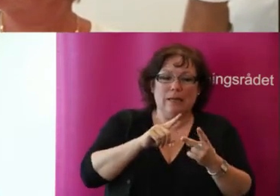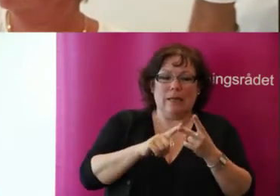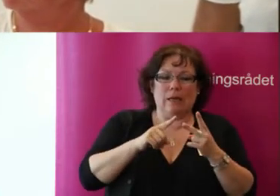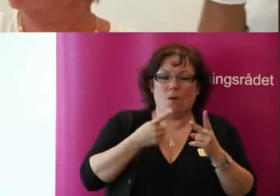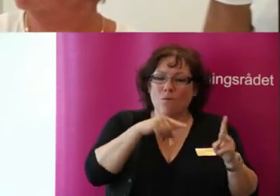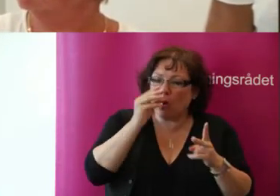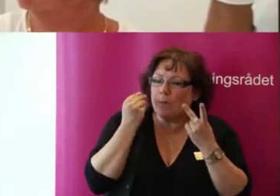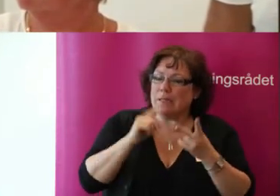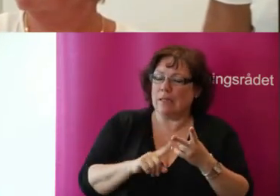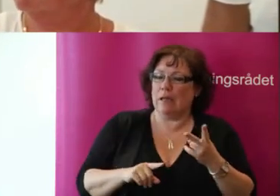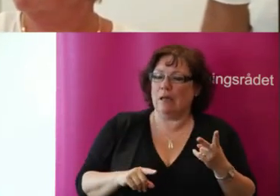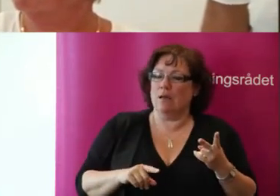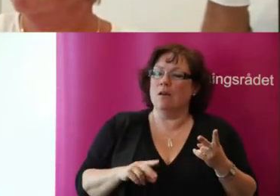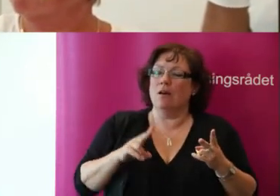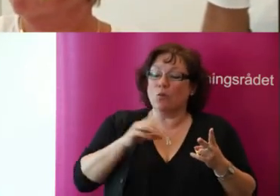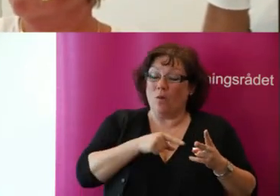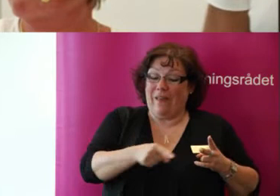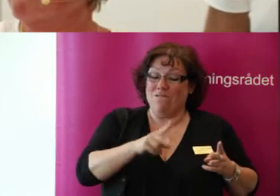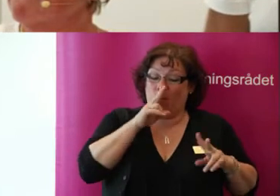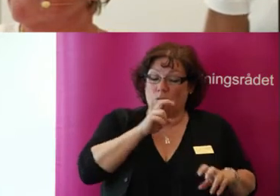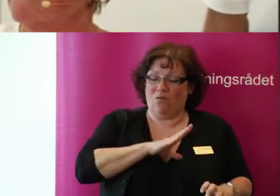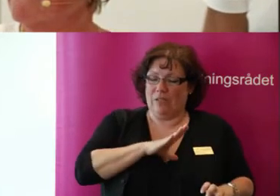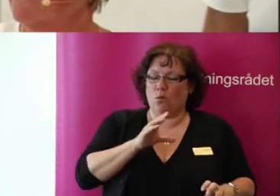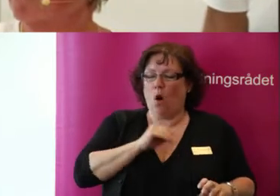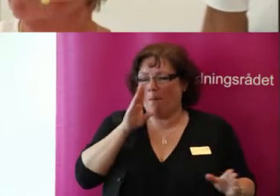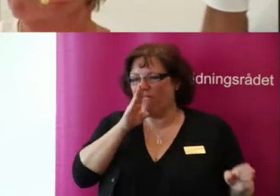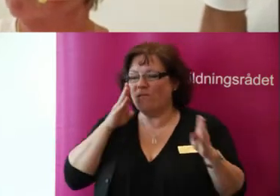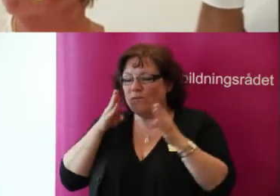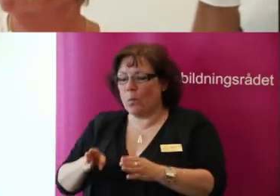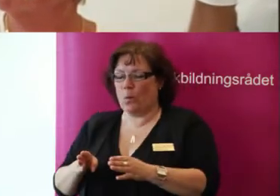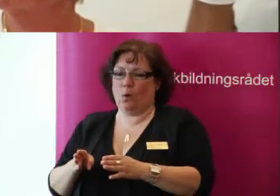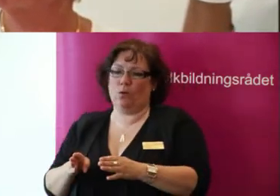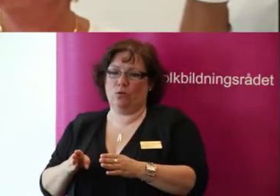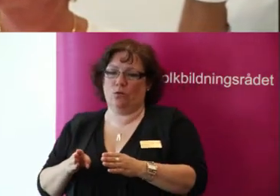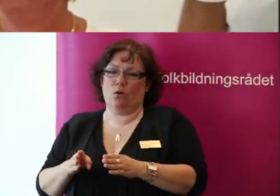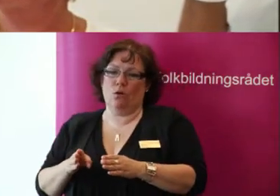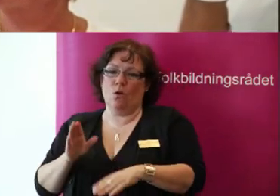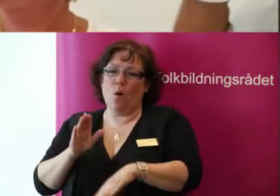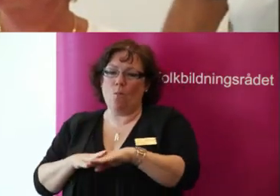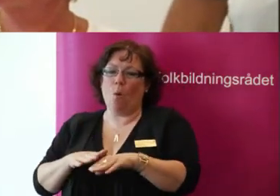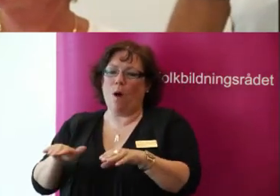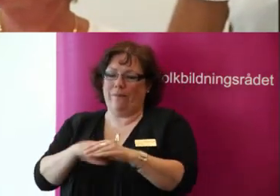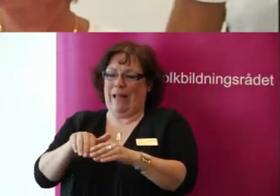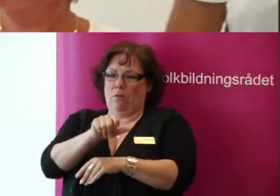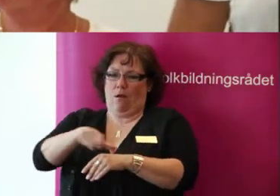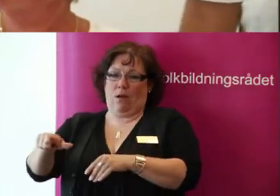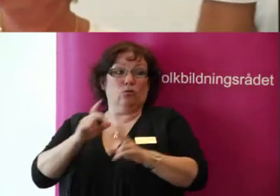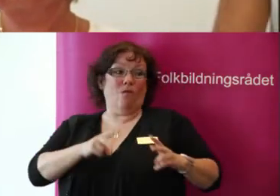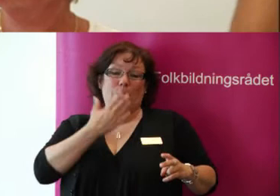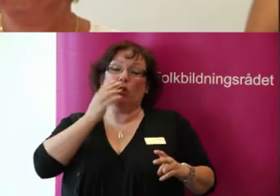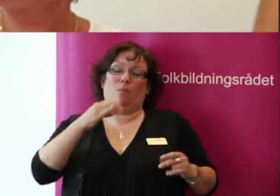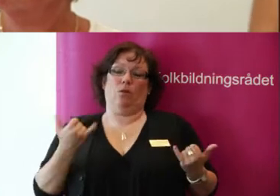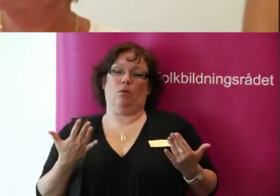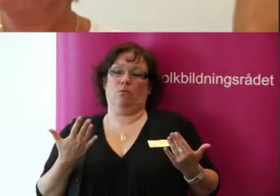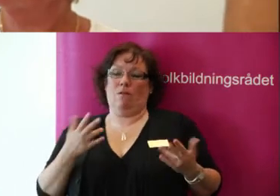lärande, så är det väldigt mycket att fokus är på, lite som vår diskussion har varit delvis i det här, fokus hamnar på deltagarna.